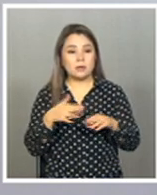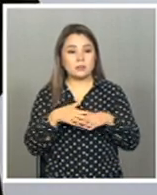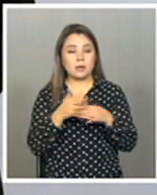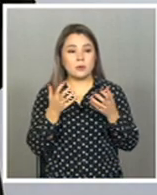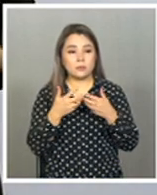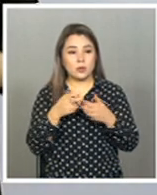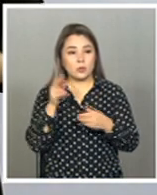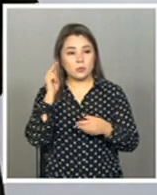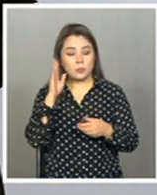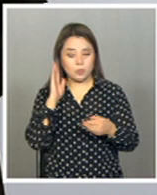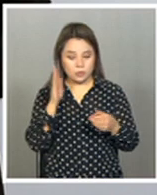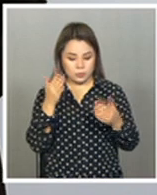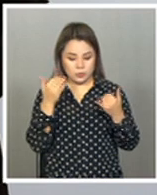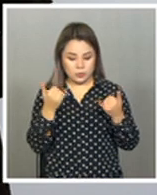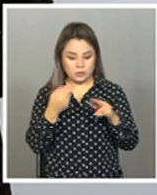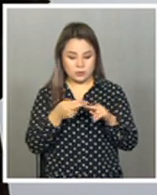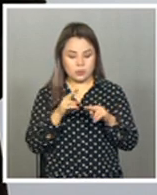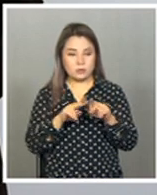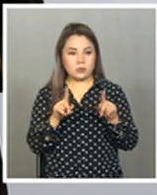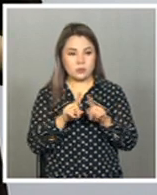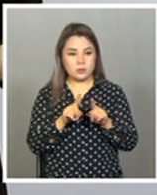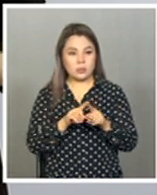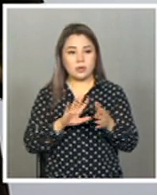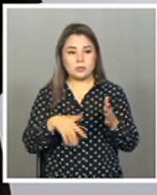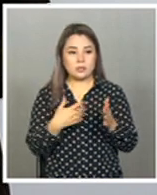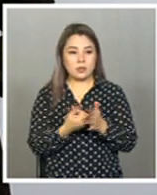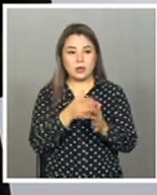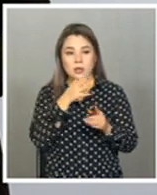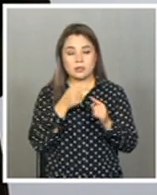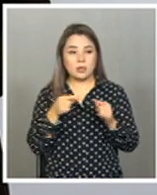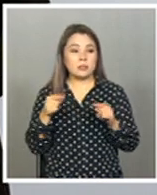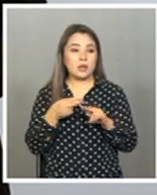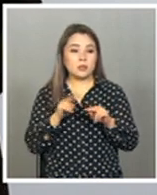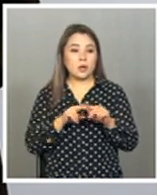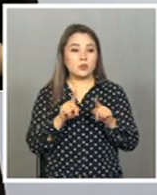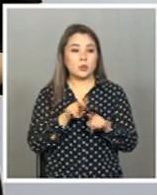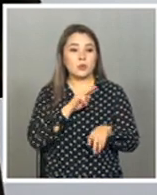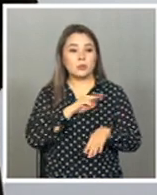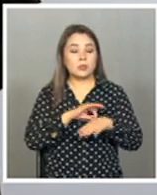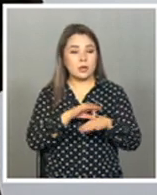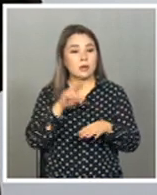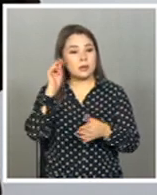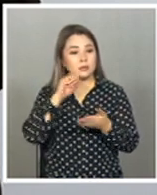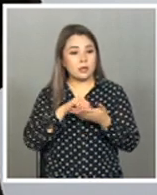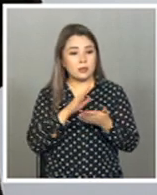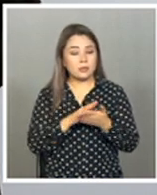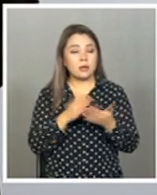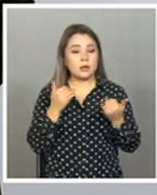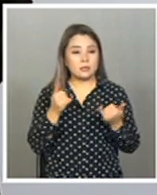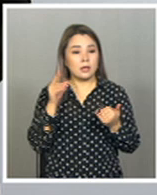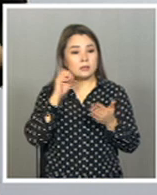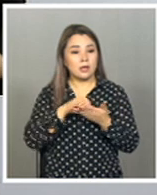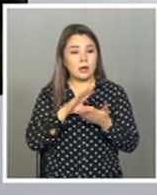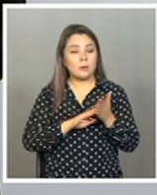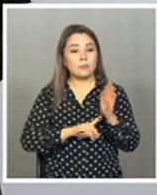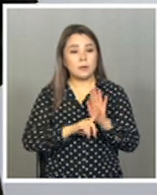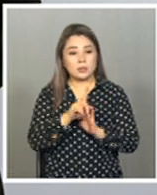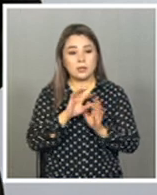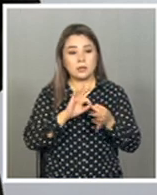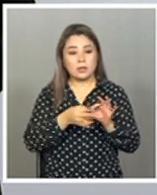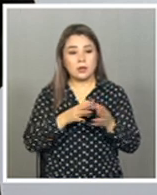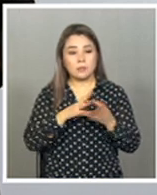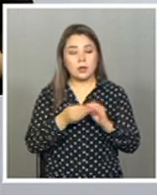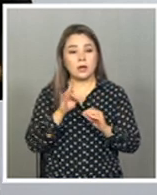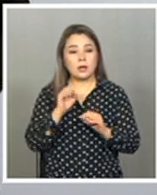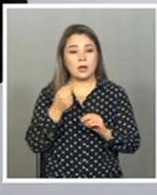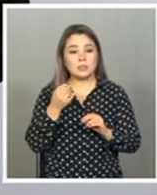шығарасыз. Біз осыған дейін сіздермен рационал сандармен жұмыс жасап келеміз. Яғни тақырымызды бастамас бұрын, рационал сандар